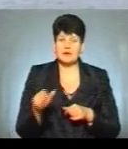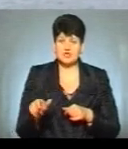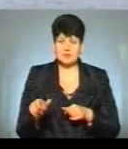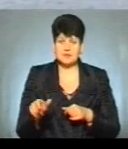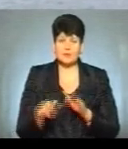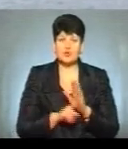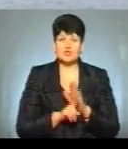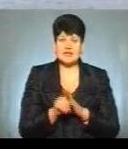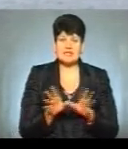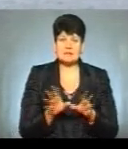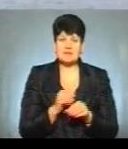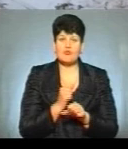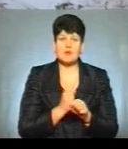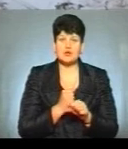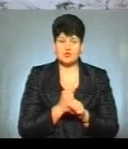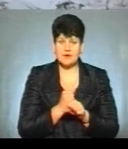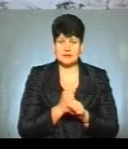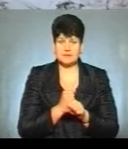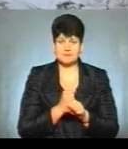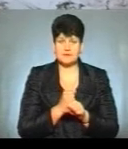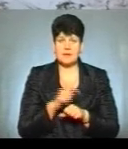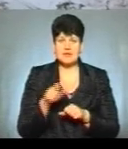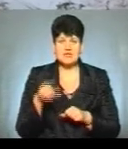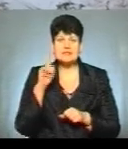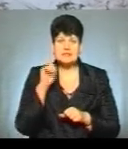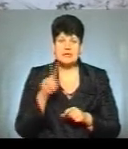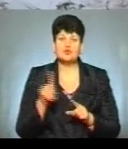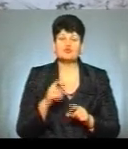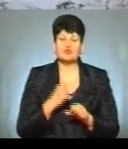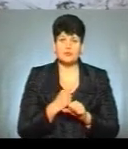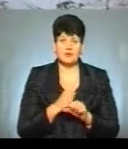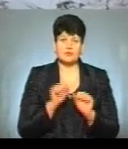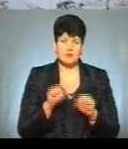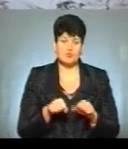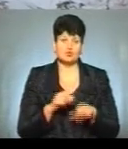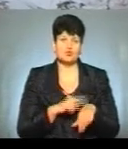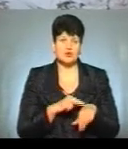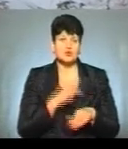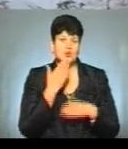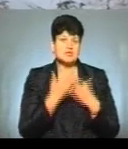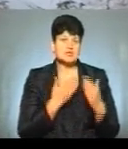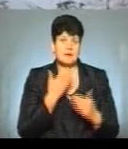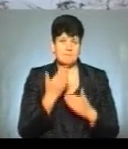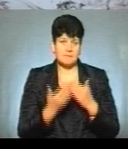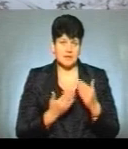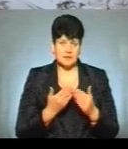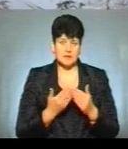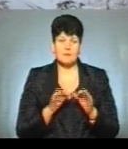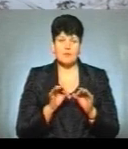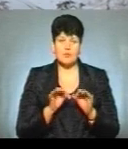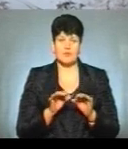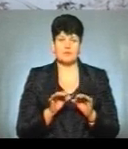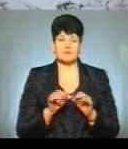вони починають співпрацювати. Мешканці знають, що робити. Тобто вони вже можуть поліцію запитувати про алгоритм